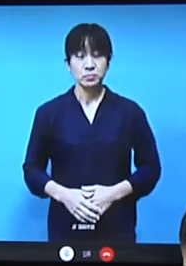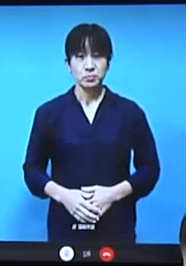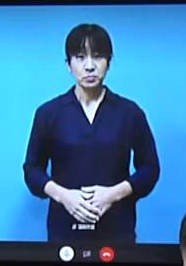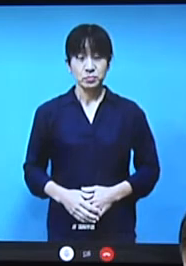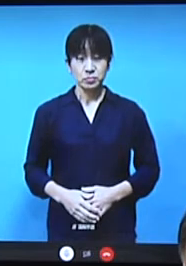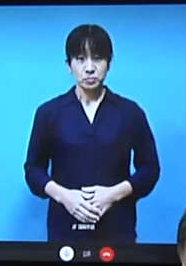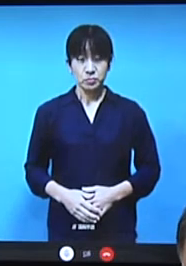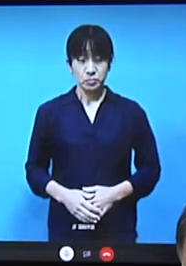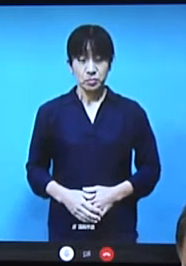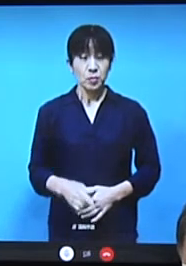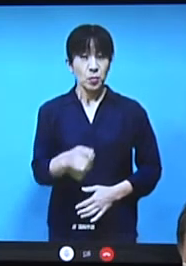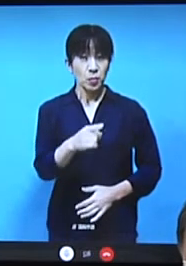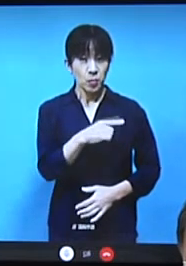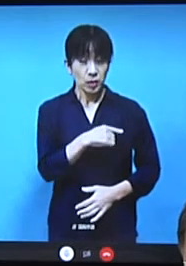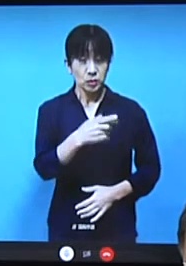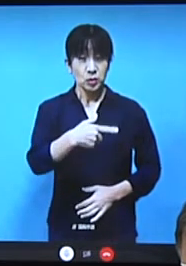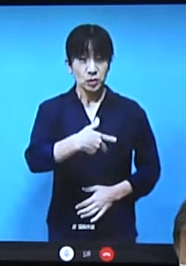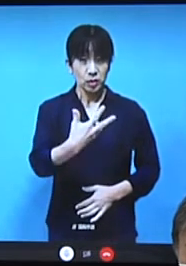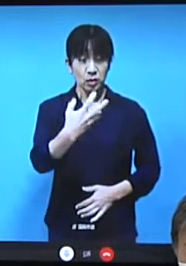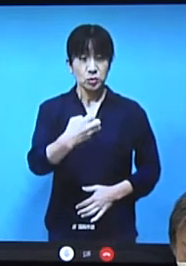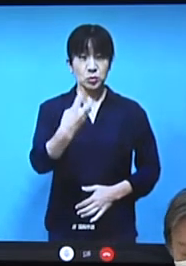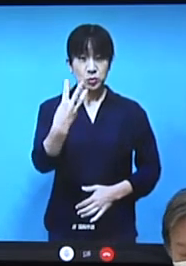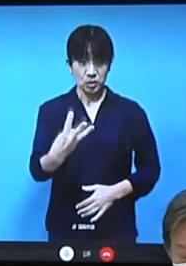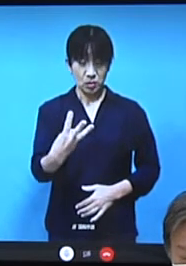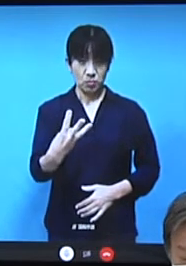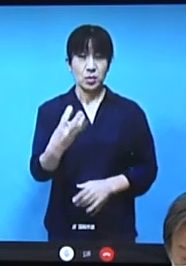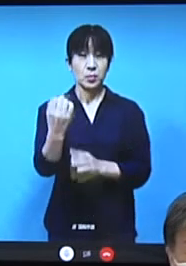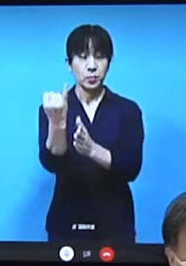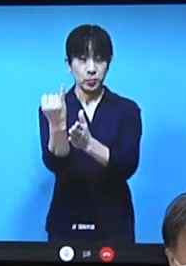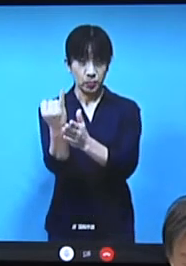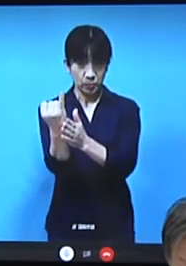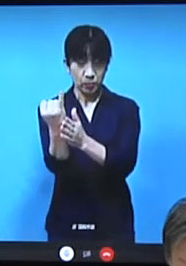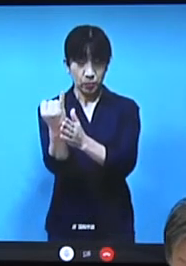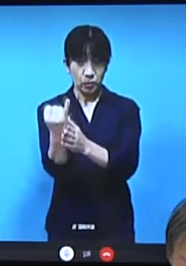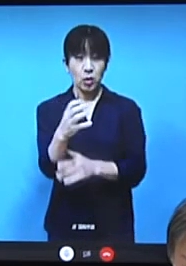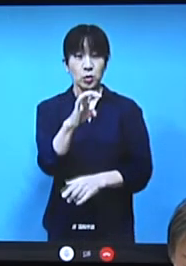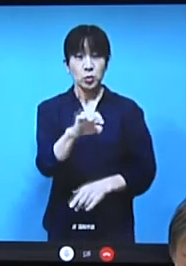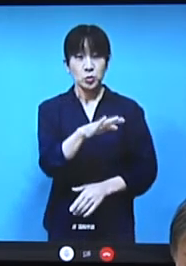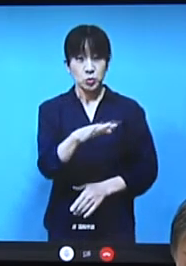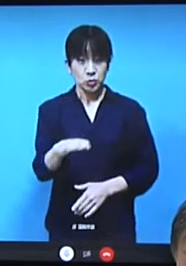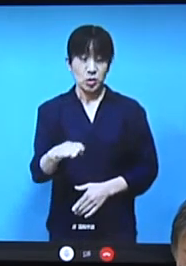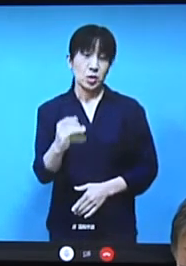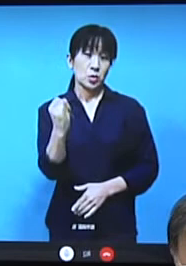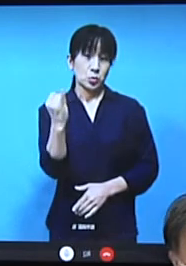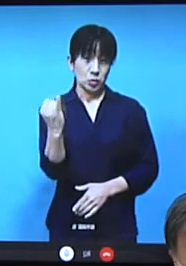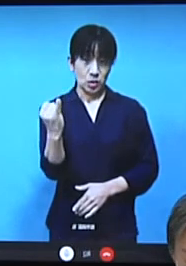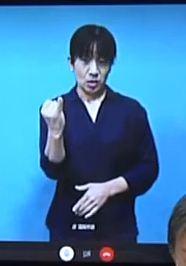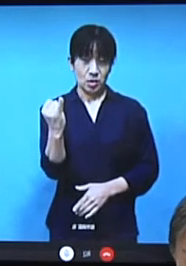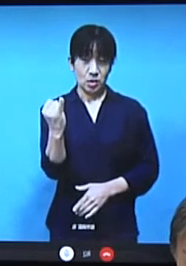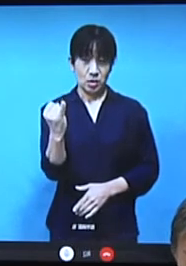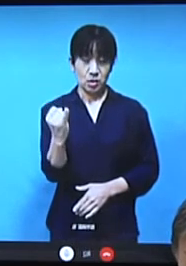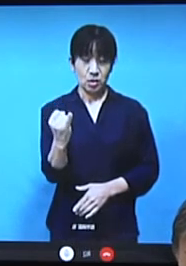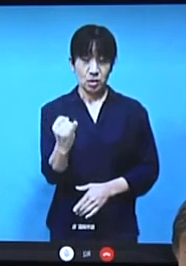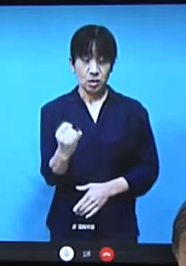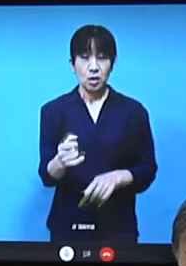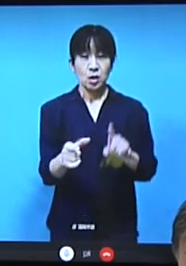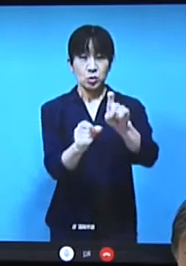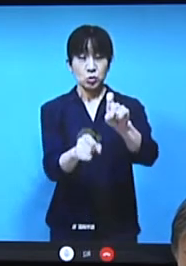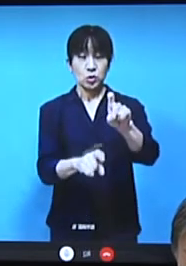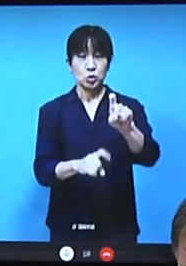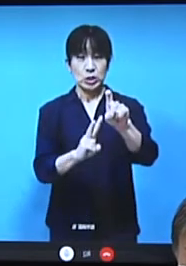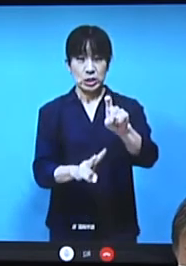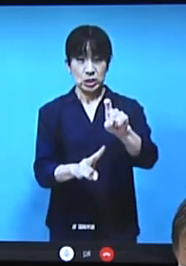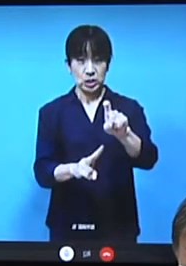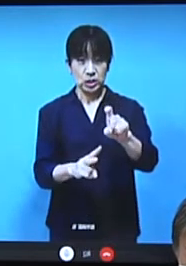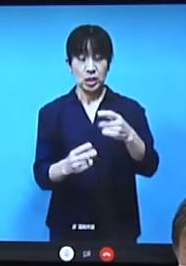まず感染者783の方は、40代の女性の方です。12日、健康観察を始めま